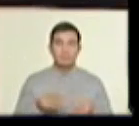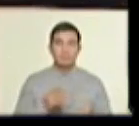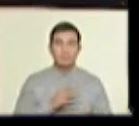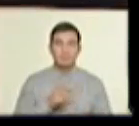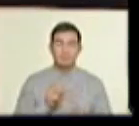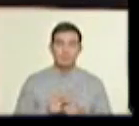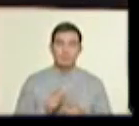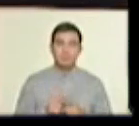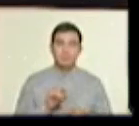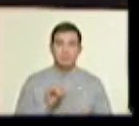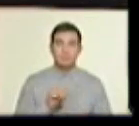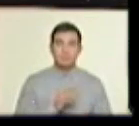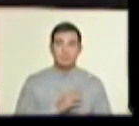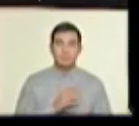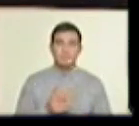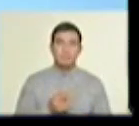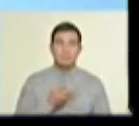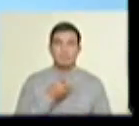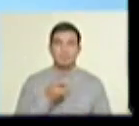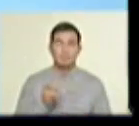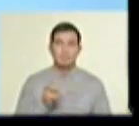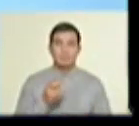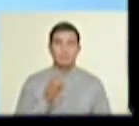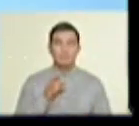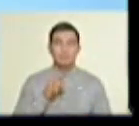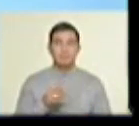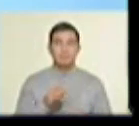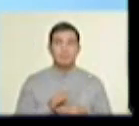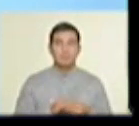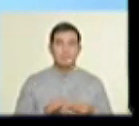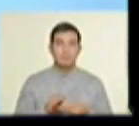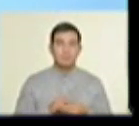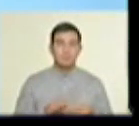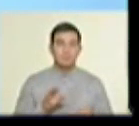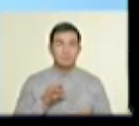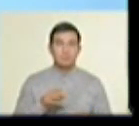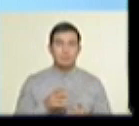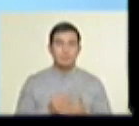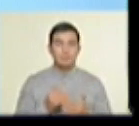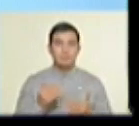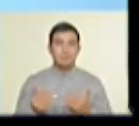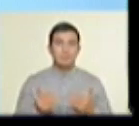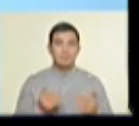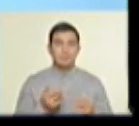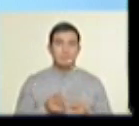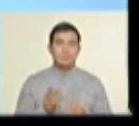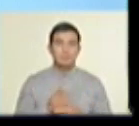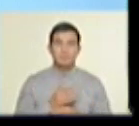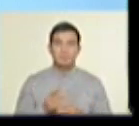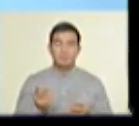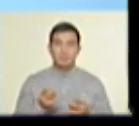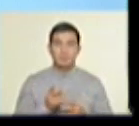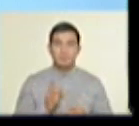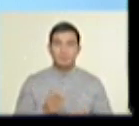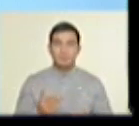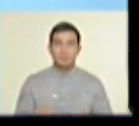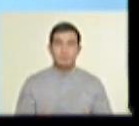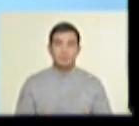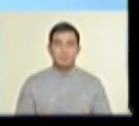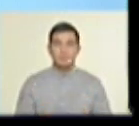so'zlarni biz juft otlar va takroriy otlar guruhiga ajratib olishimiz kerak